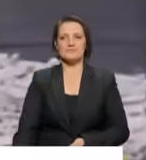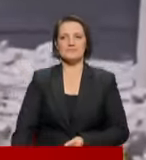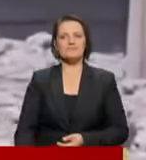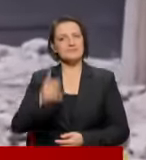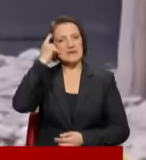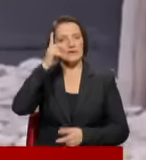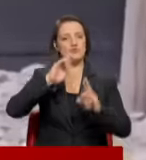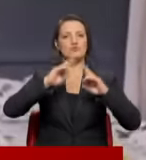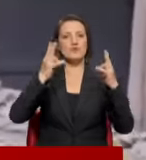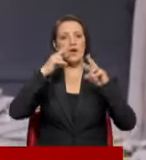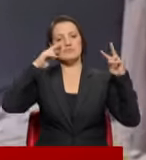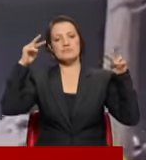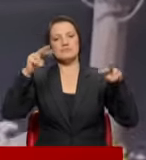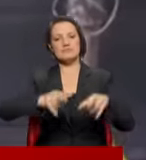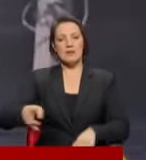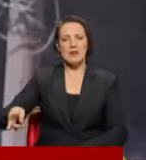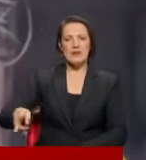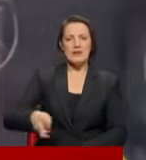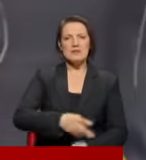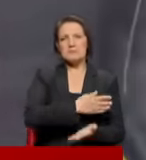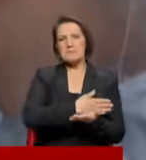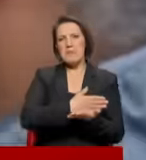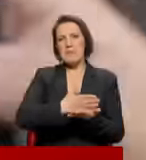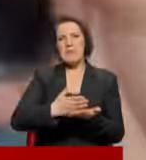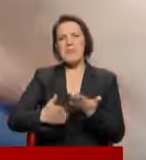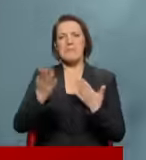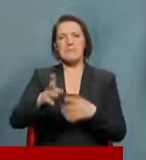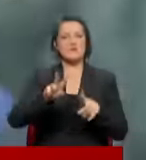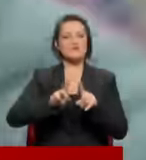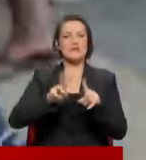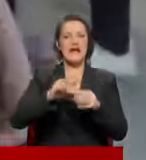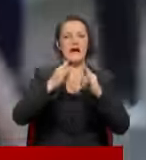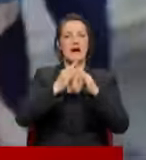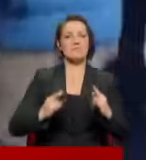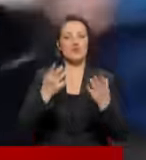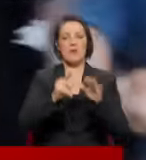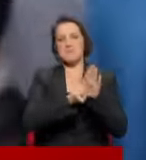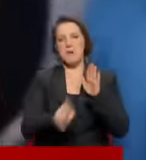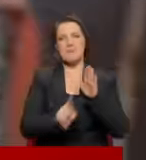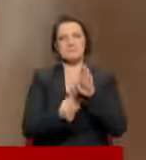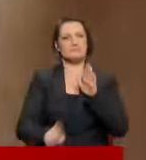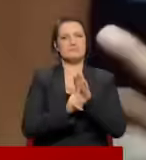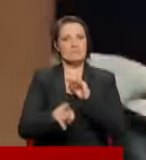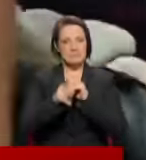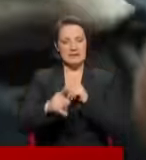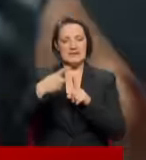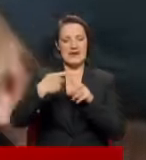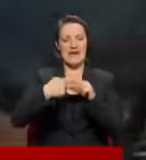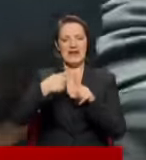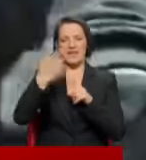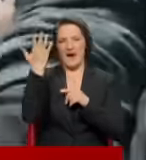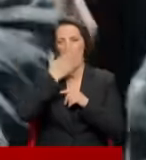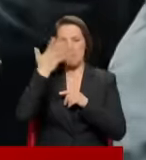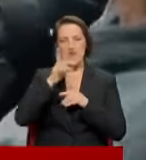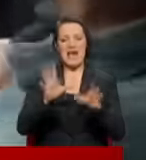İsrail ise dünyanın gözü önünde katliamını ara vermeden sürdürüyor. Nuseyrat kampına düzenlenen bombalı saldırıda TRT Arapça